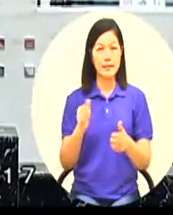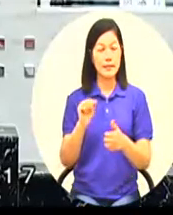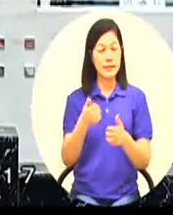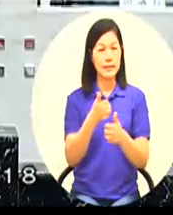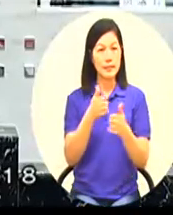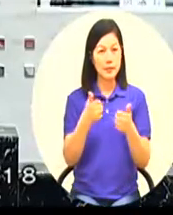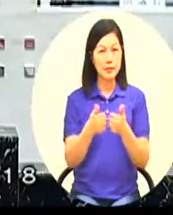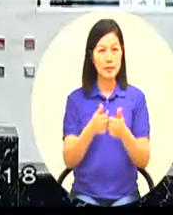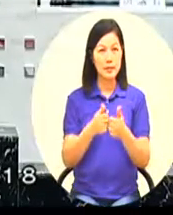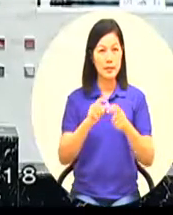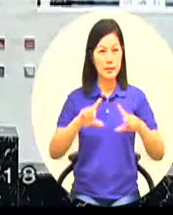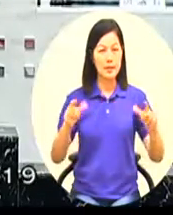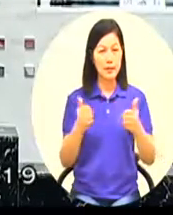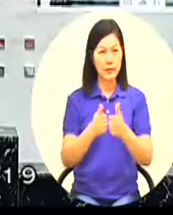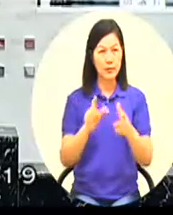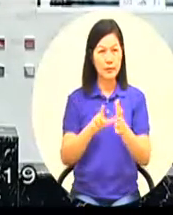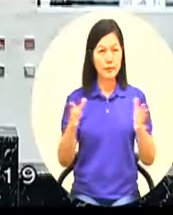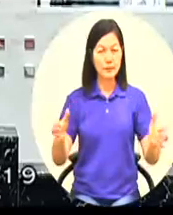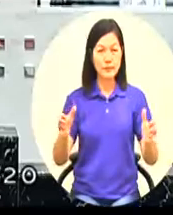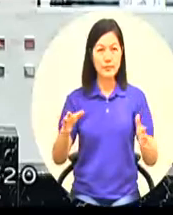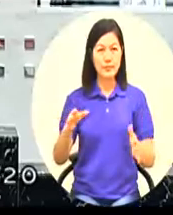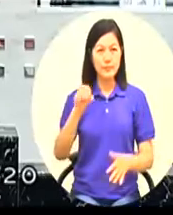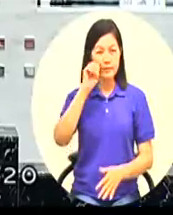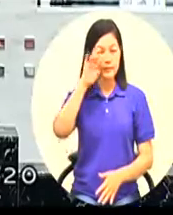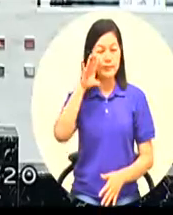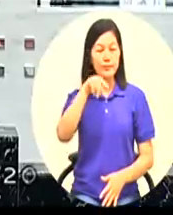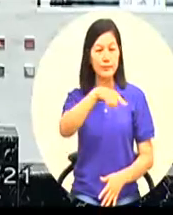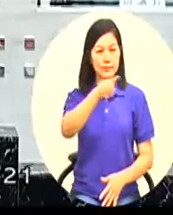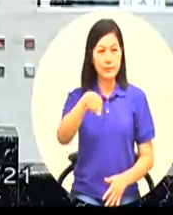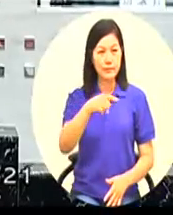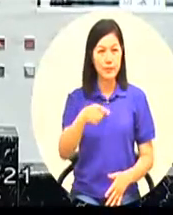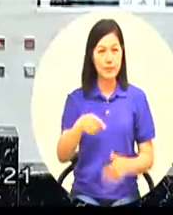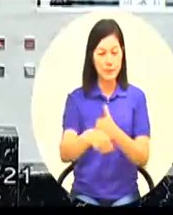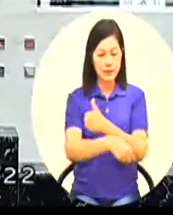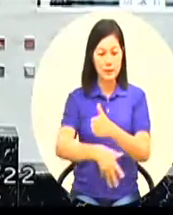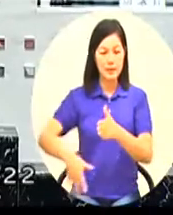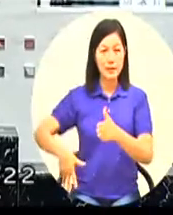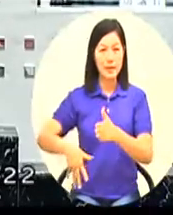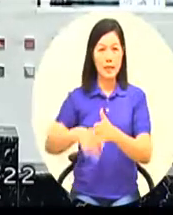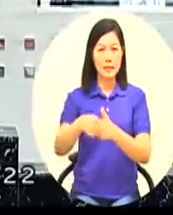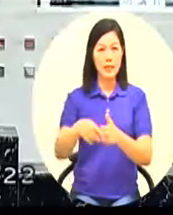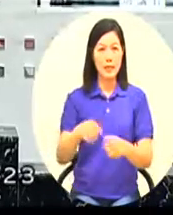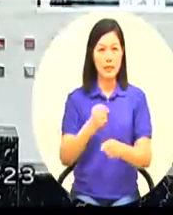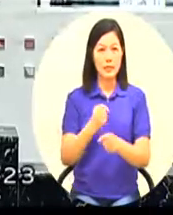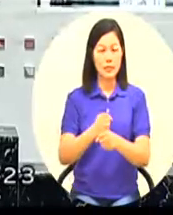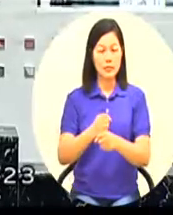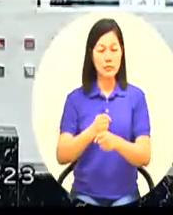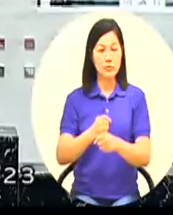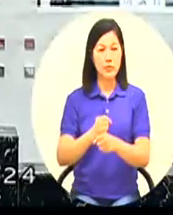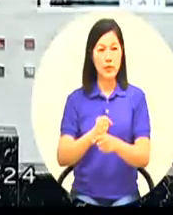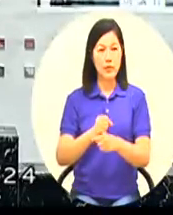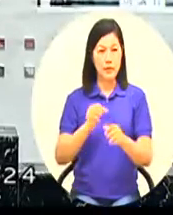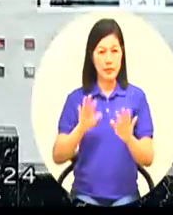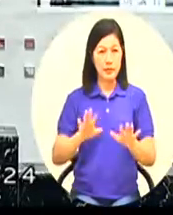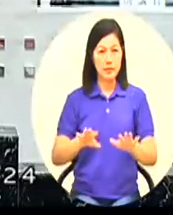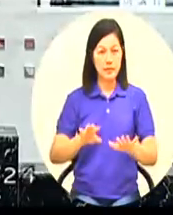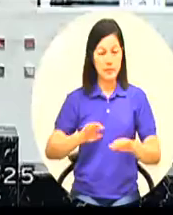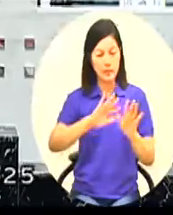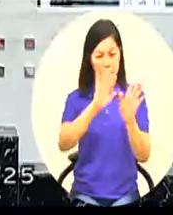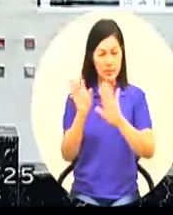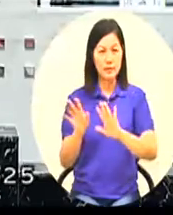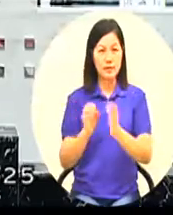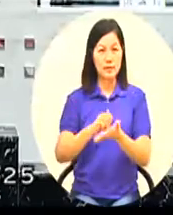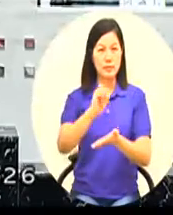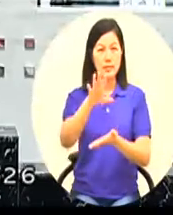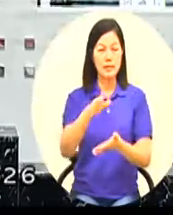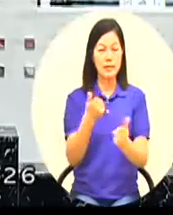间呢、很荣幸能跟本局同仁前来提出工作推动概况报告，在此